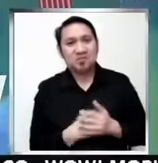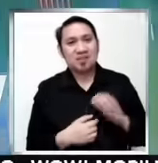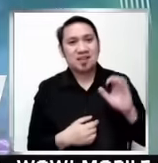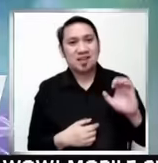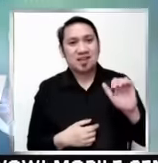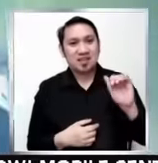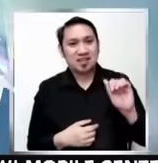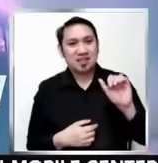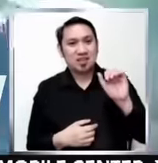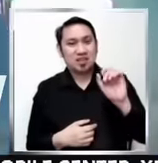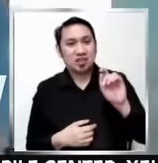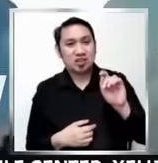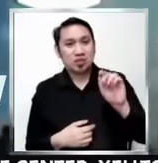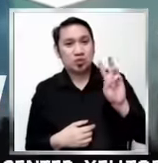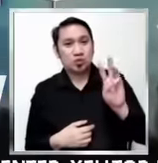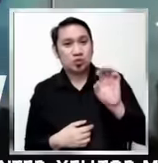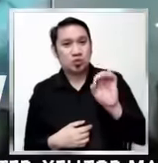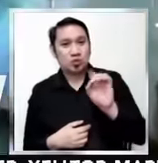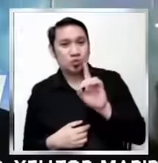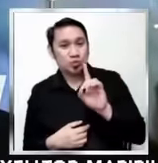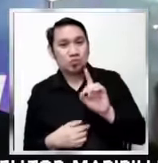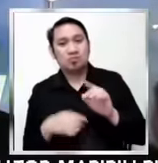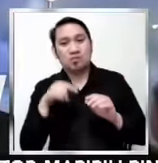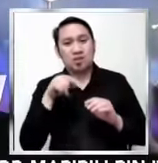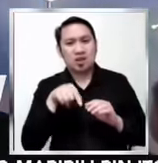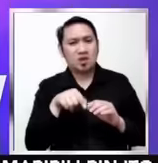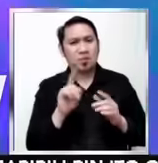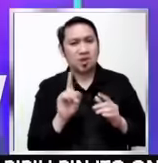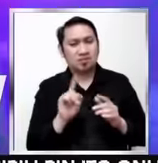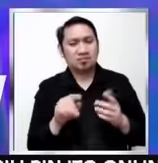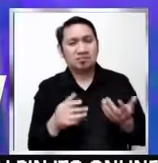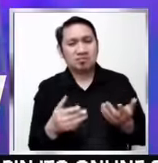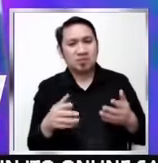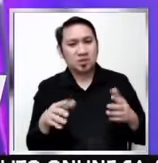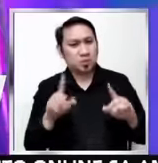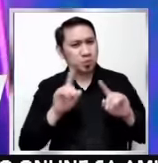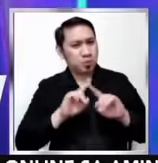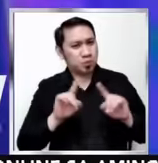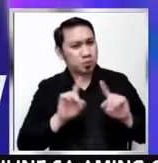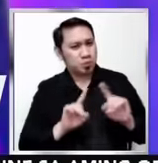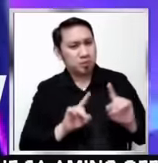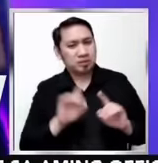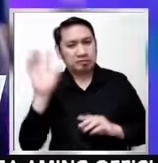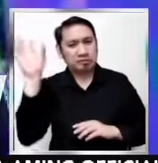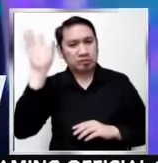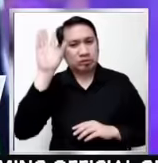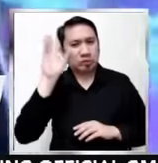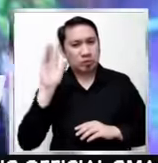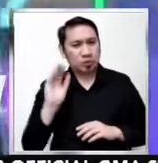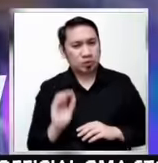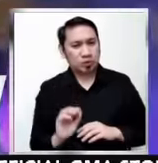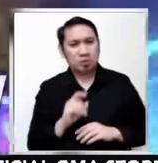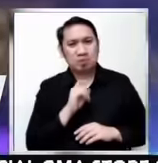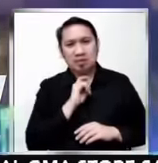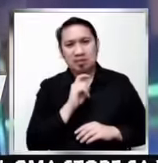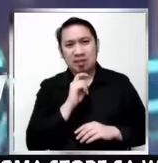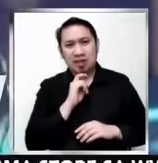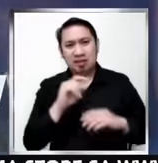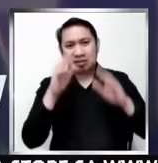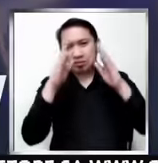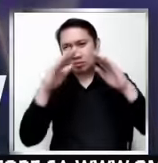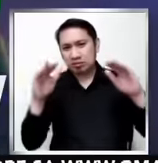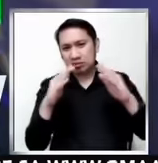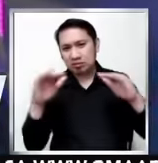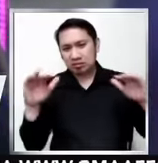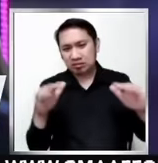Capades. Sentro ng open park, ang kanilang kakaibang 20-foot metallic chrome Christmas tree na gawa sa grade